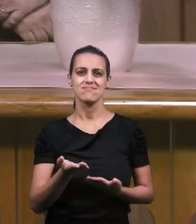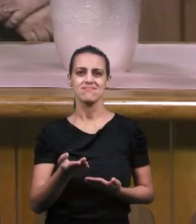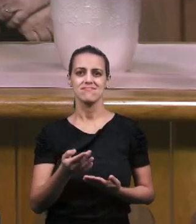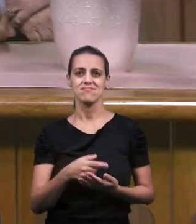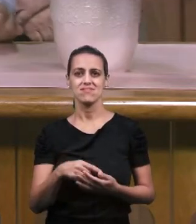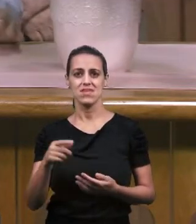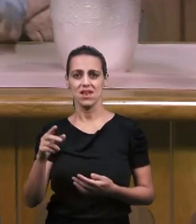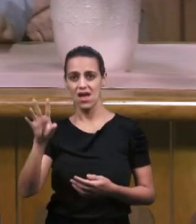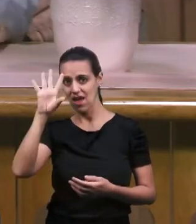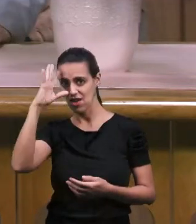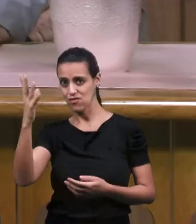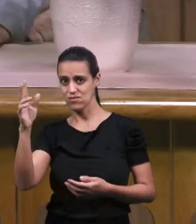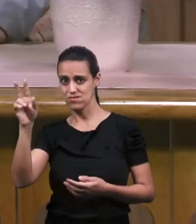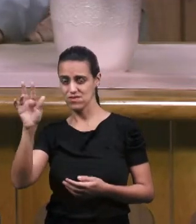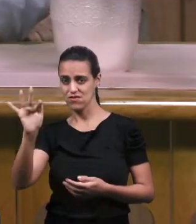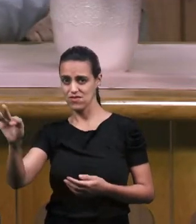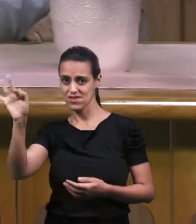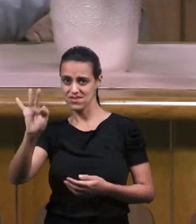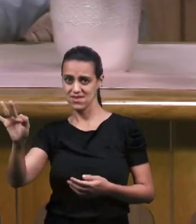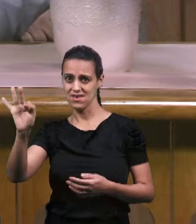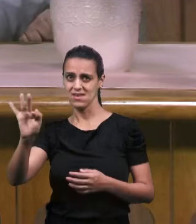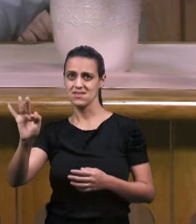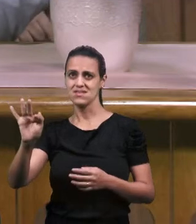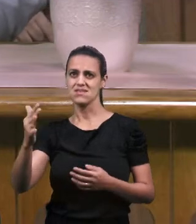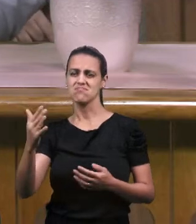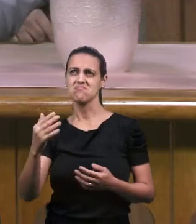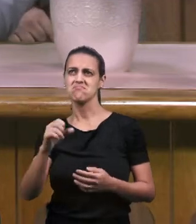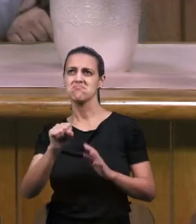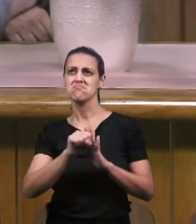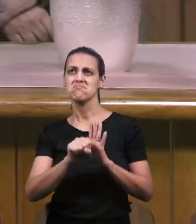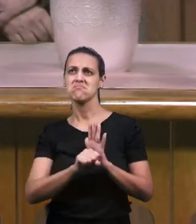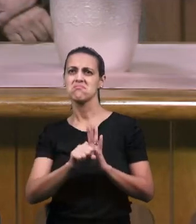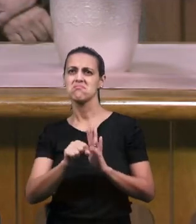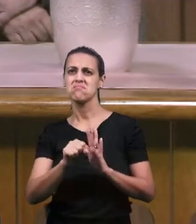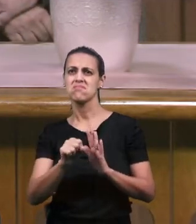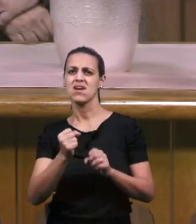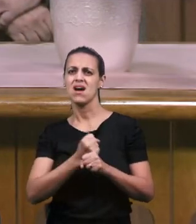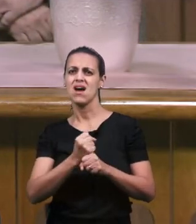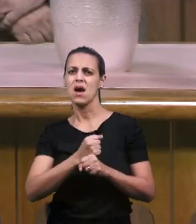l'objet de la Révolution française de cette époque. De,